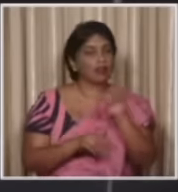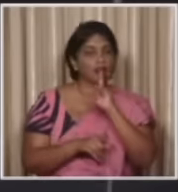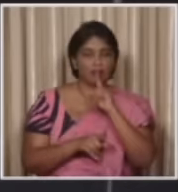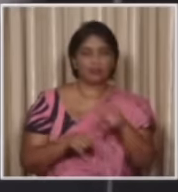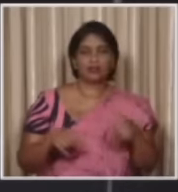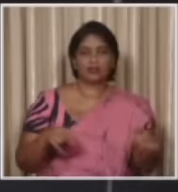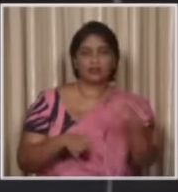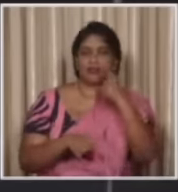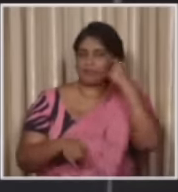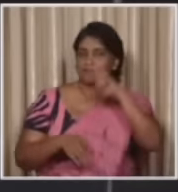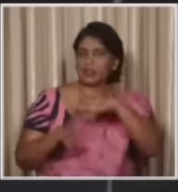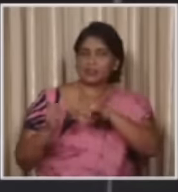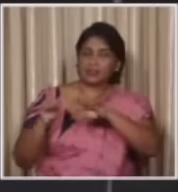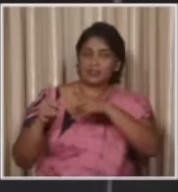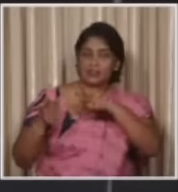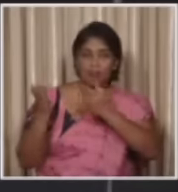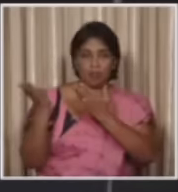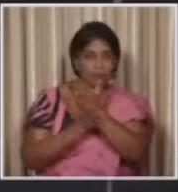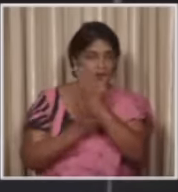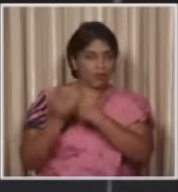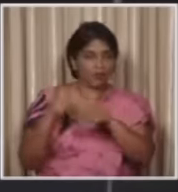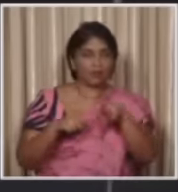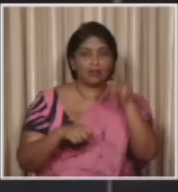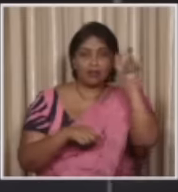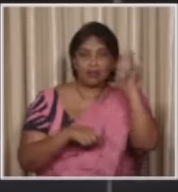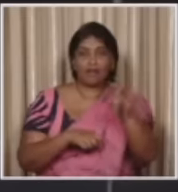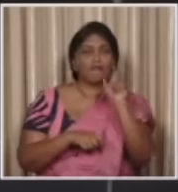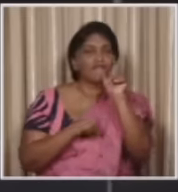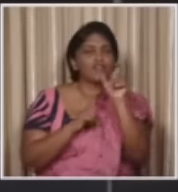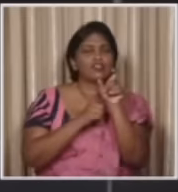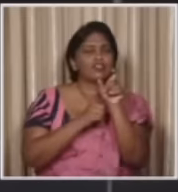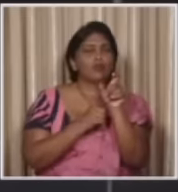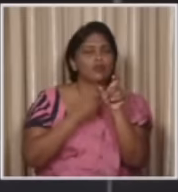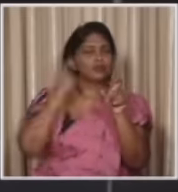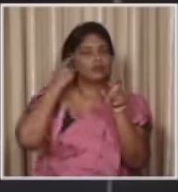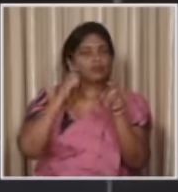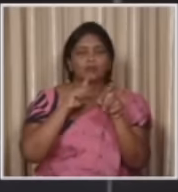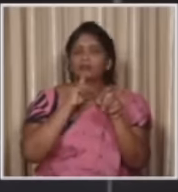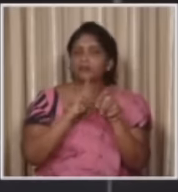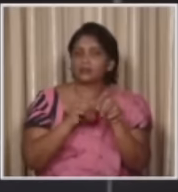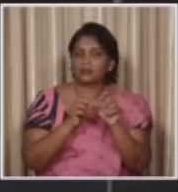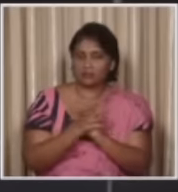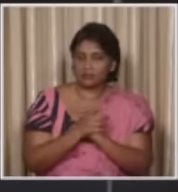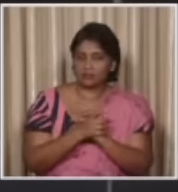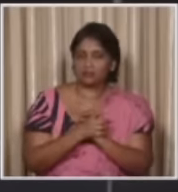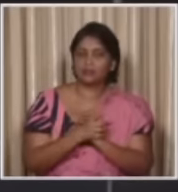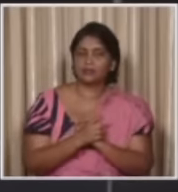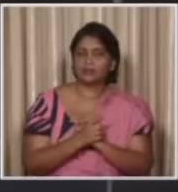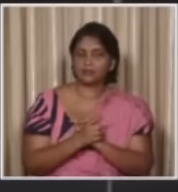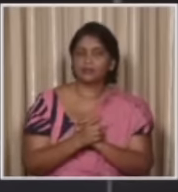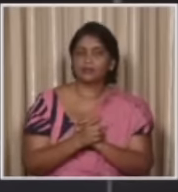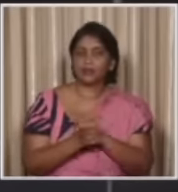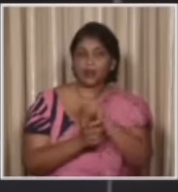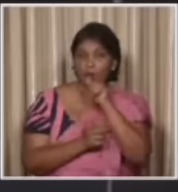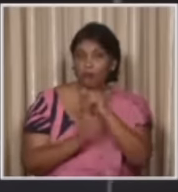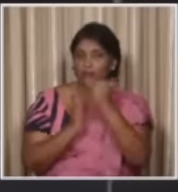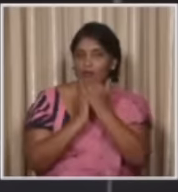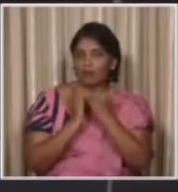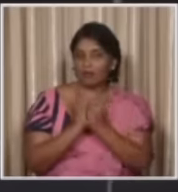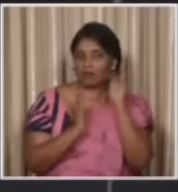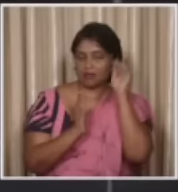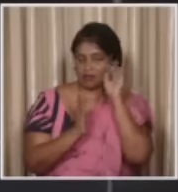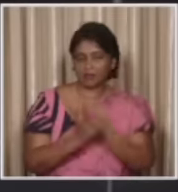මේ විශ්වාස භංග යෝජනාවෙන් පස්සේ ඔය සැප්තැම්බර් අල්ලා කියන වචන ගැන විවාදයක් ඉල්ලන්නකෝ. හරි. එතකොට හරියට ඔය කරුණ ටික එළියට